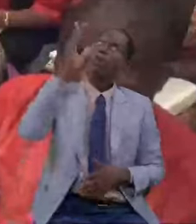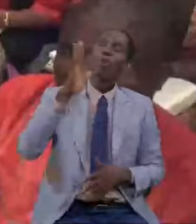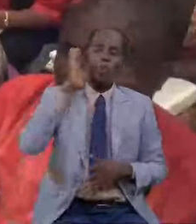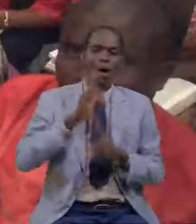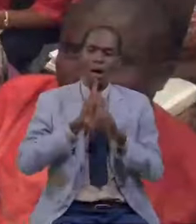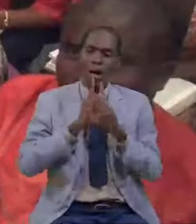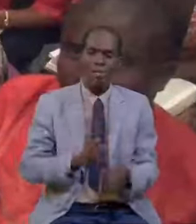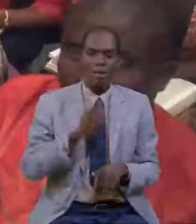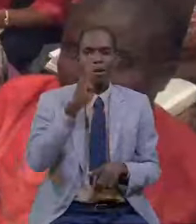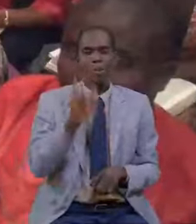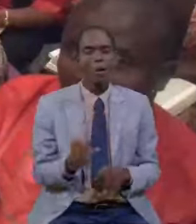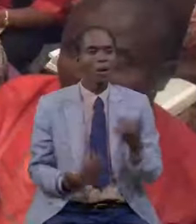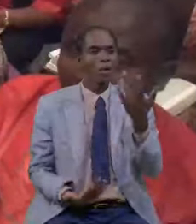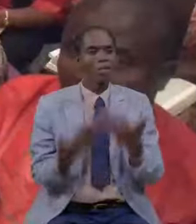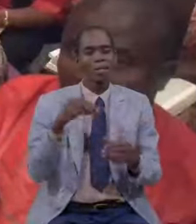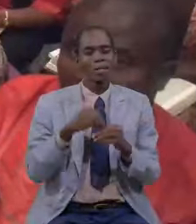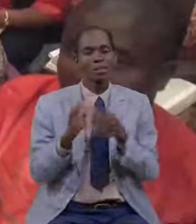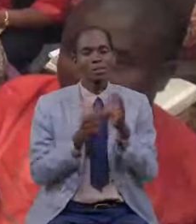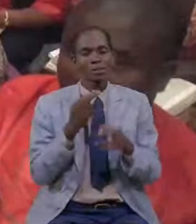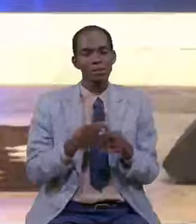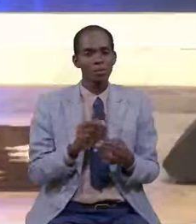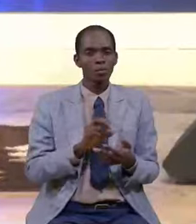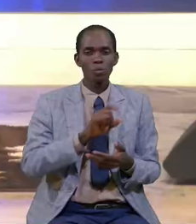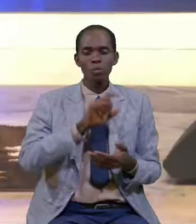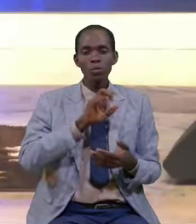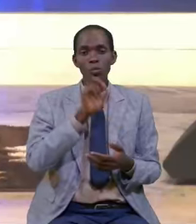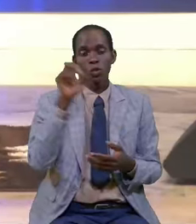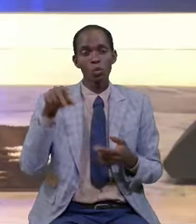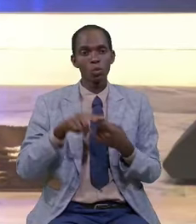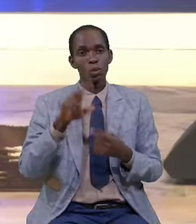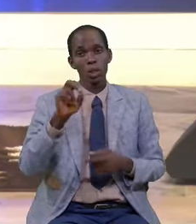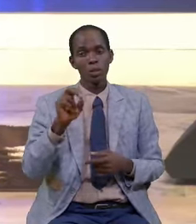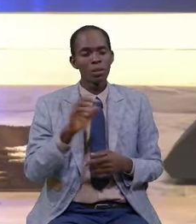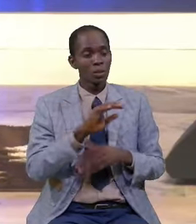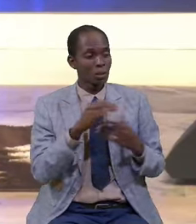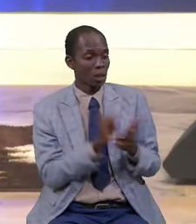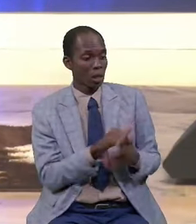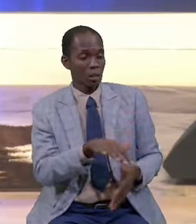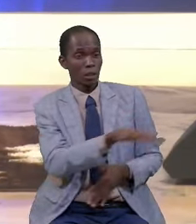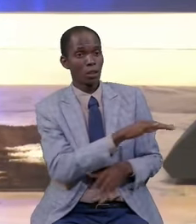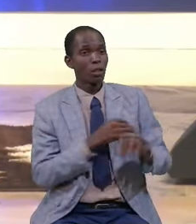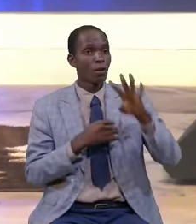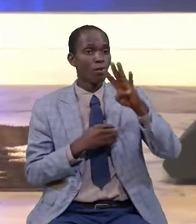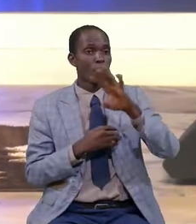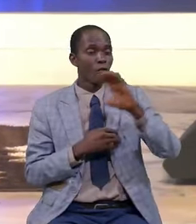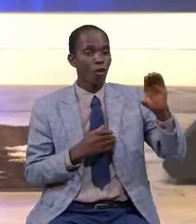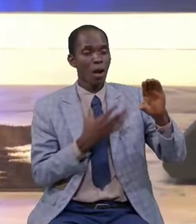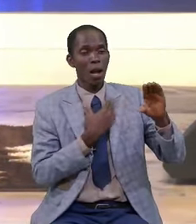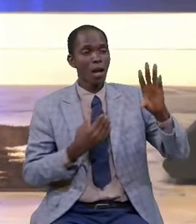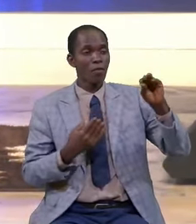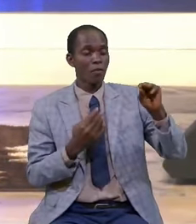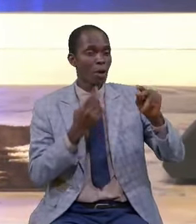par le feu. Le verset 30, finalement, ces gens-là, ils ont essayé, ils ont